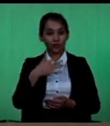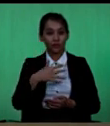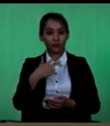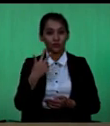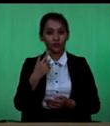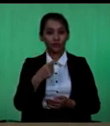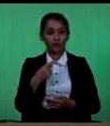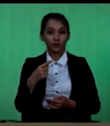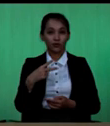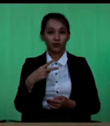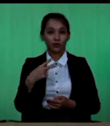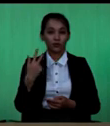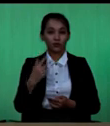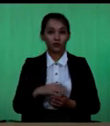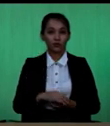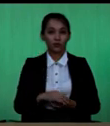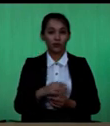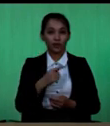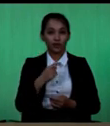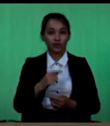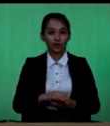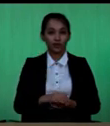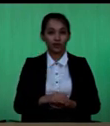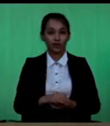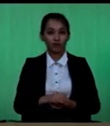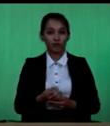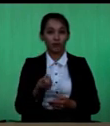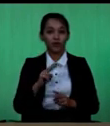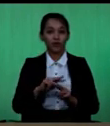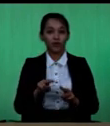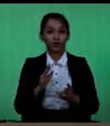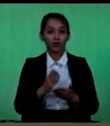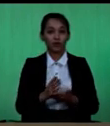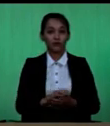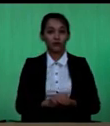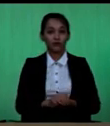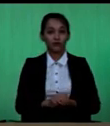bilan 23 sonlarning ayirmasi nechiga teng edi?